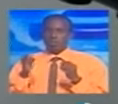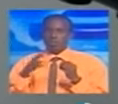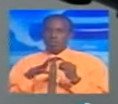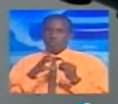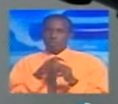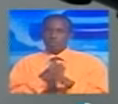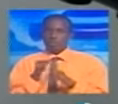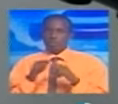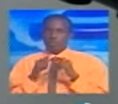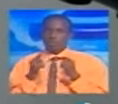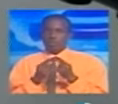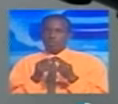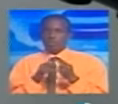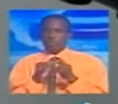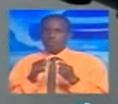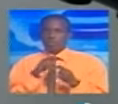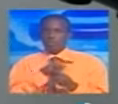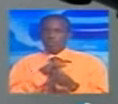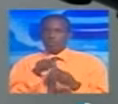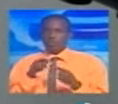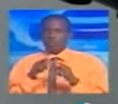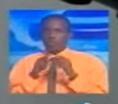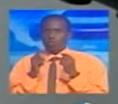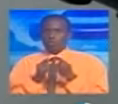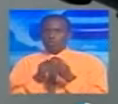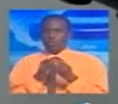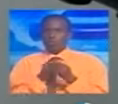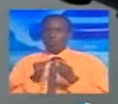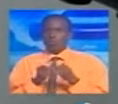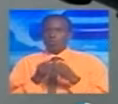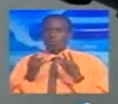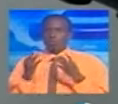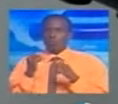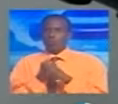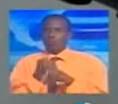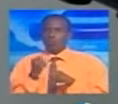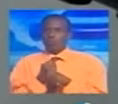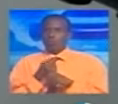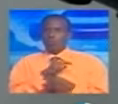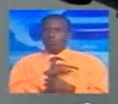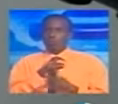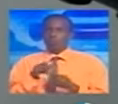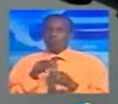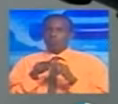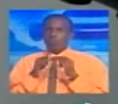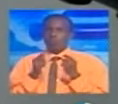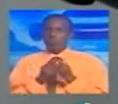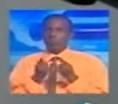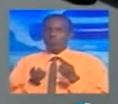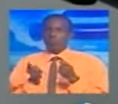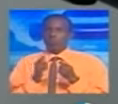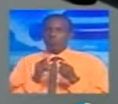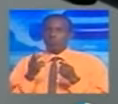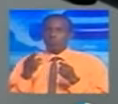scanographiques dans l'hôpital et cela nous facilite beaucoup le travail parce que jusqu'à là nous étions emmenés